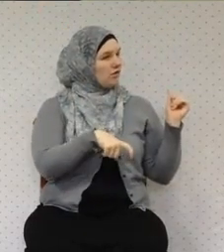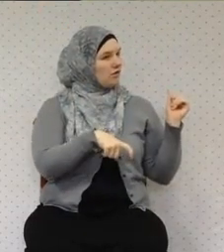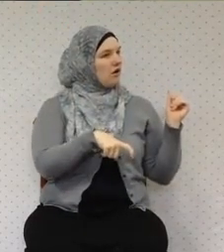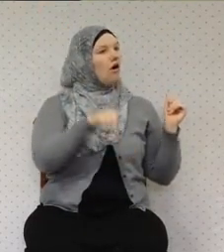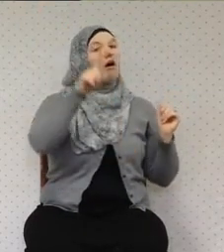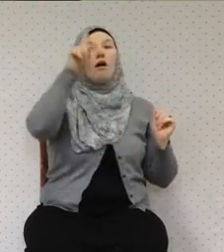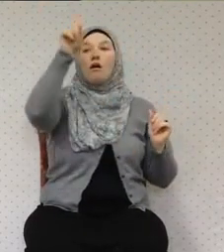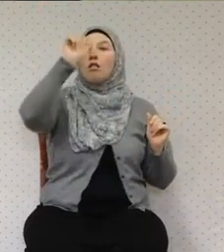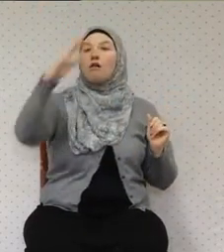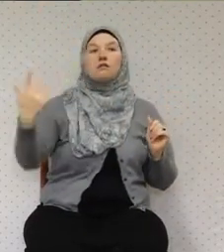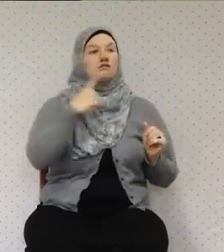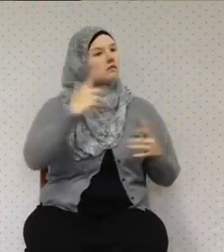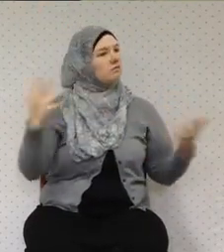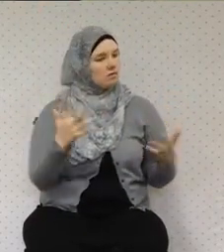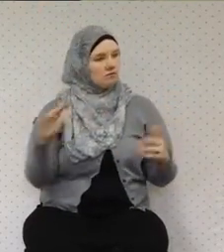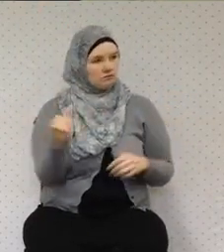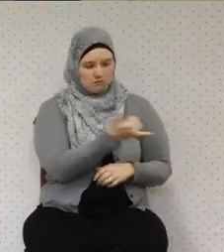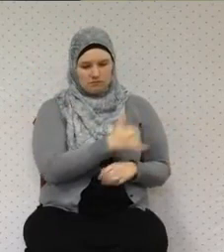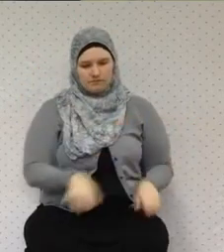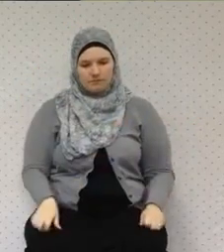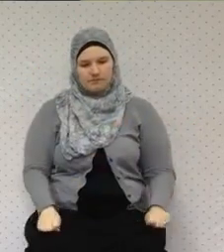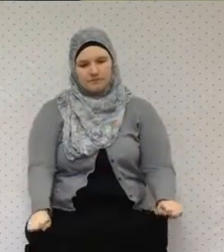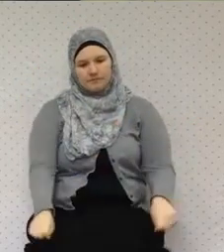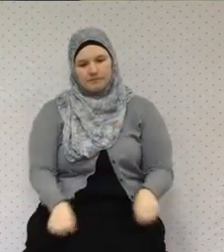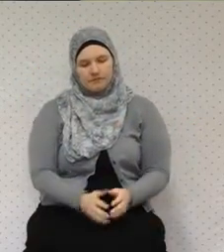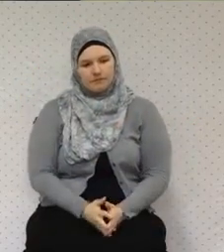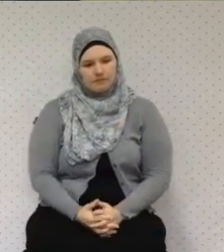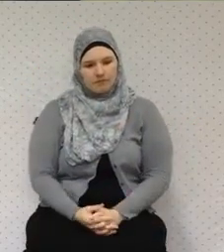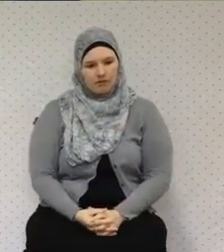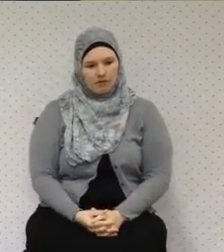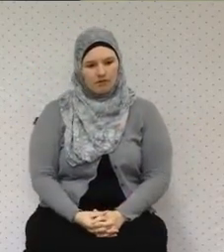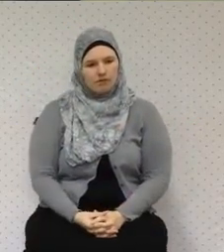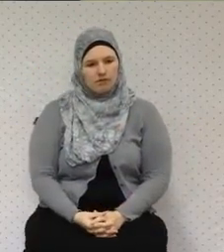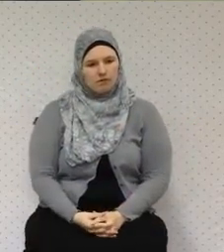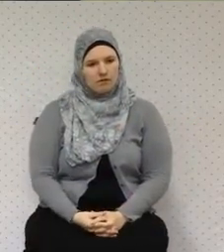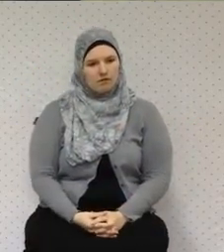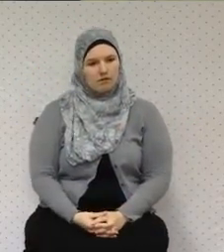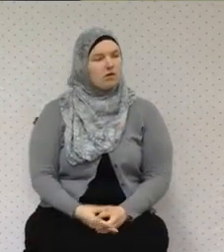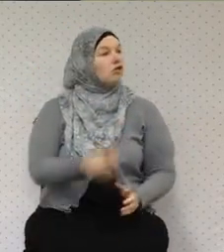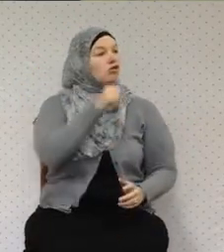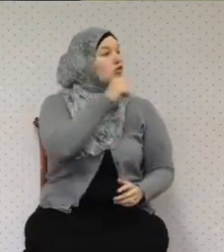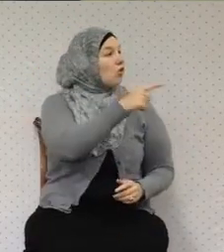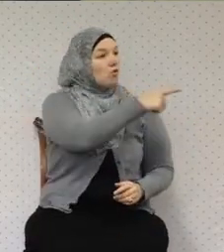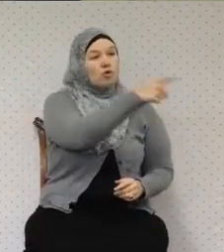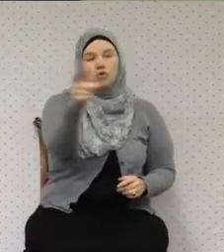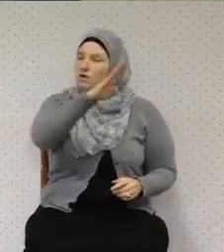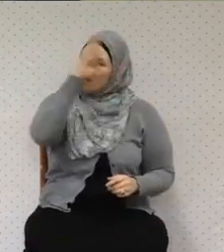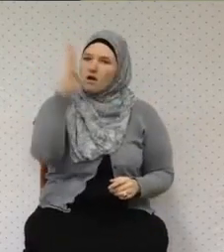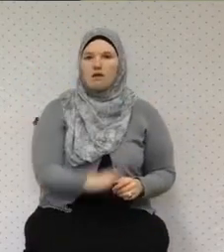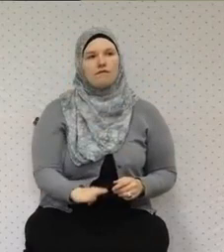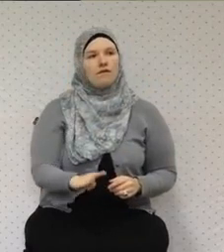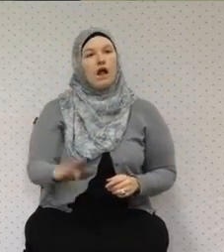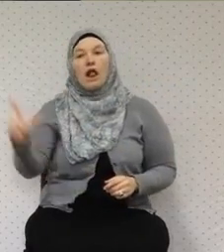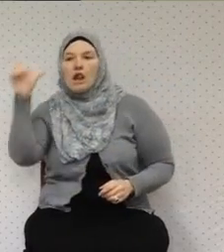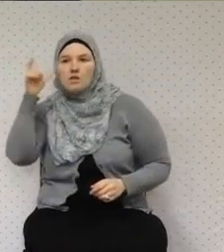says, وَلَا تُطِعْ مَنْ أَغْفَلْنَا قَلْبَهُ عَنْ ذِكْرِنَا. Don't you ever